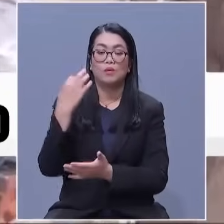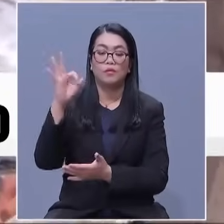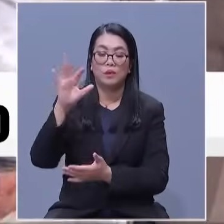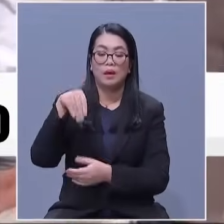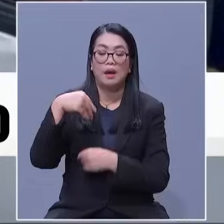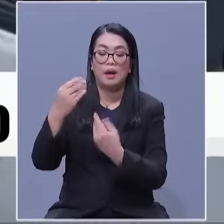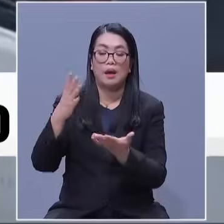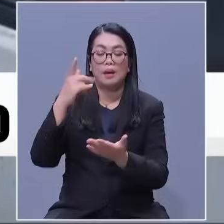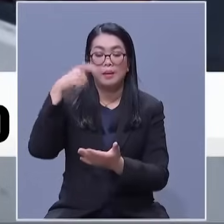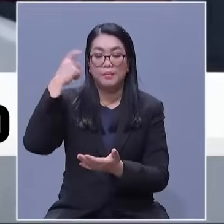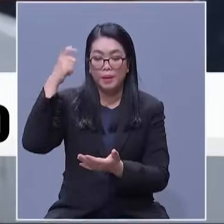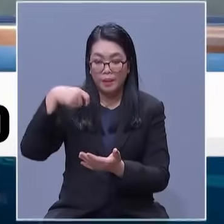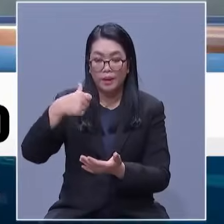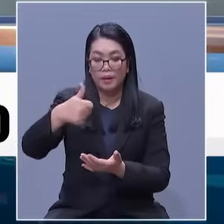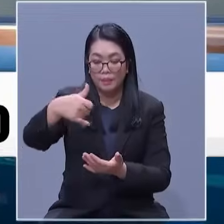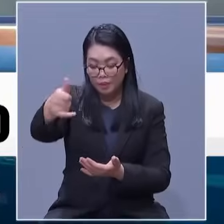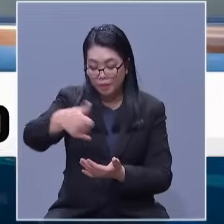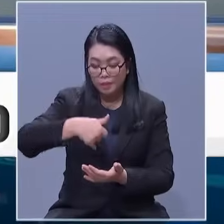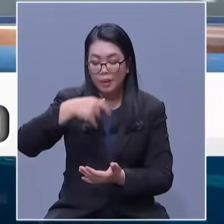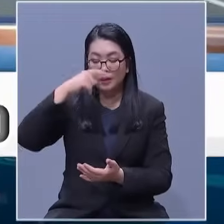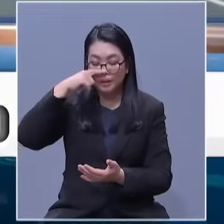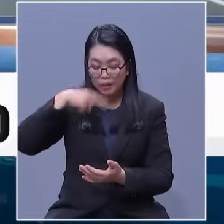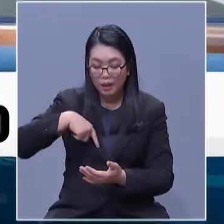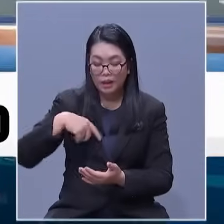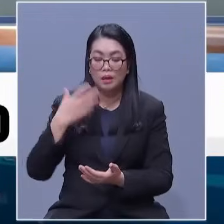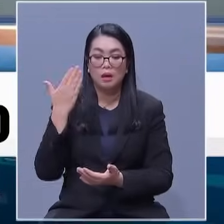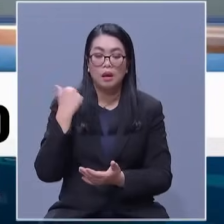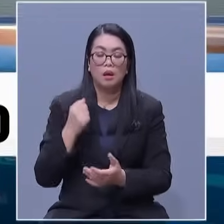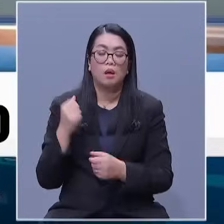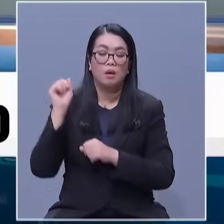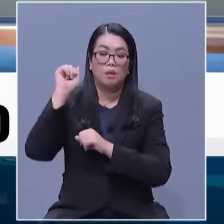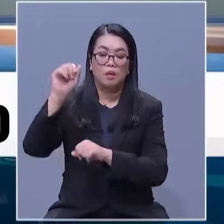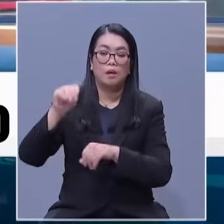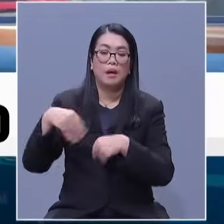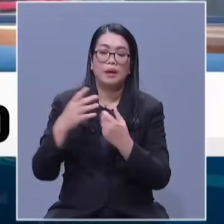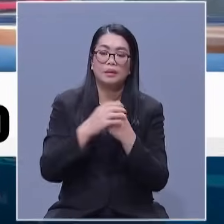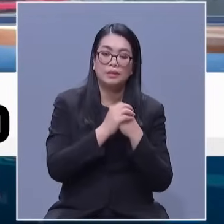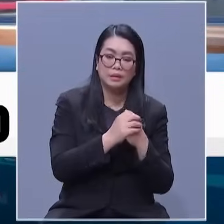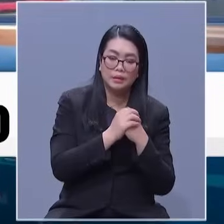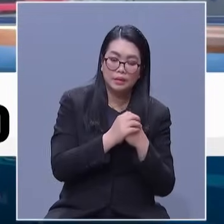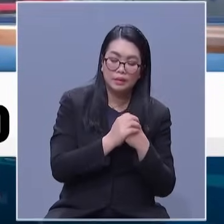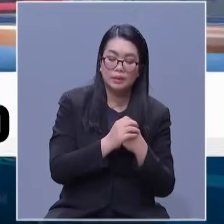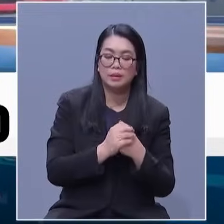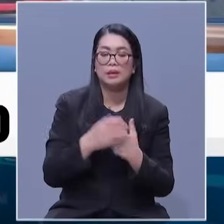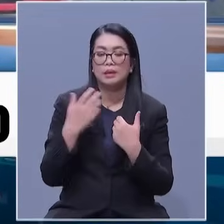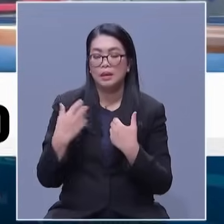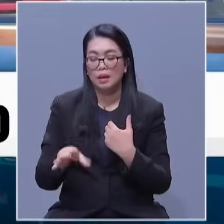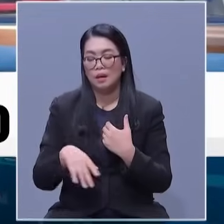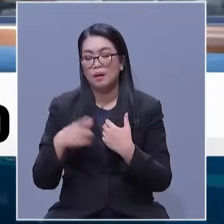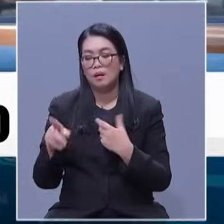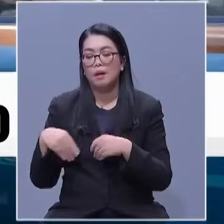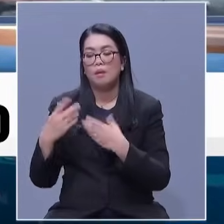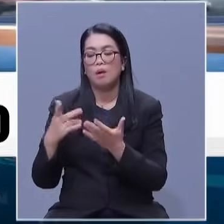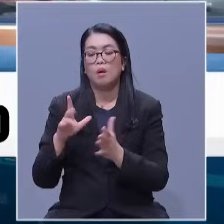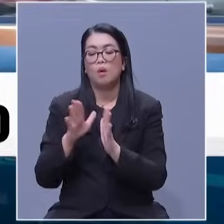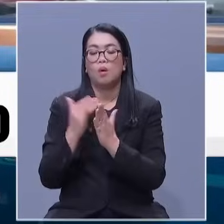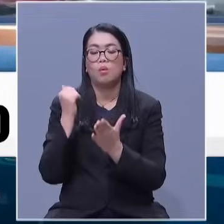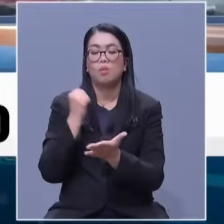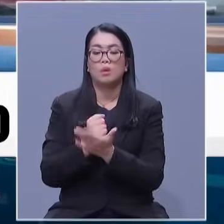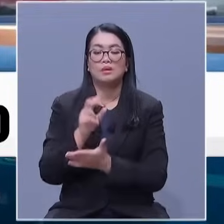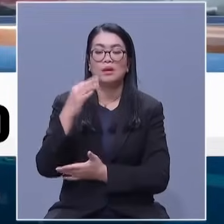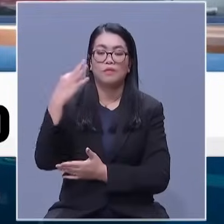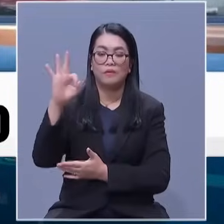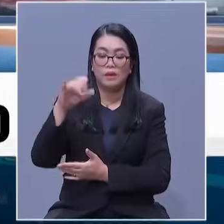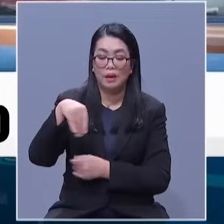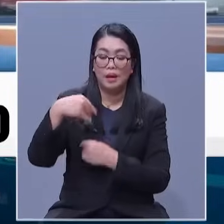าหน่อยได้ไหม ครับ เพราะก่อนหน้านี้ออกไปแล้วให้กับจีนและคาซัคสถานใช่ไหมคะ ใช่ครับ ขอให้เมียนมาด้วย